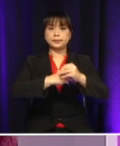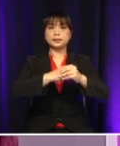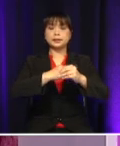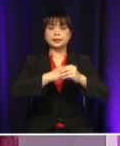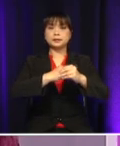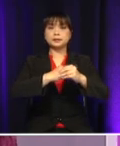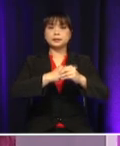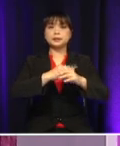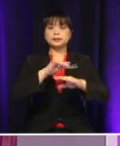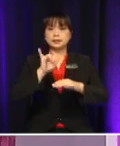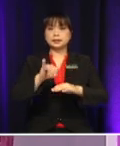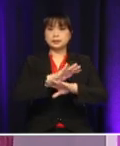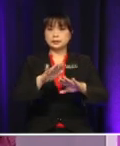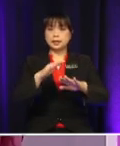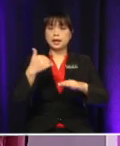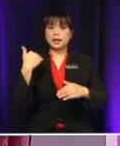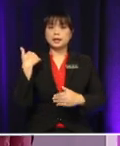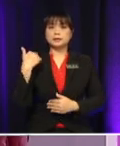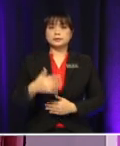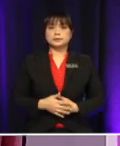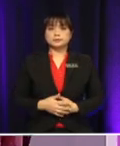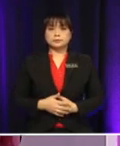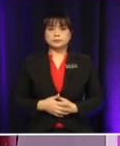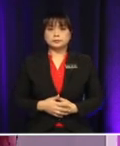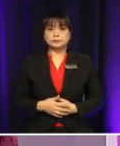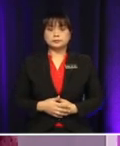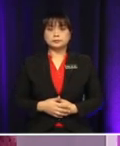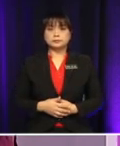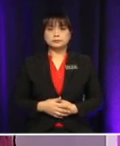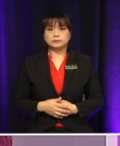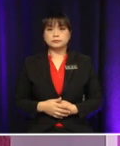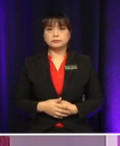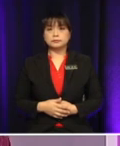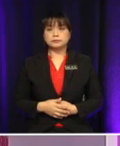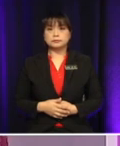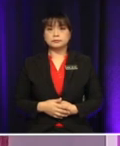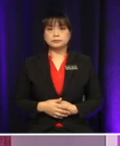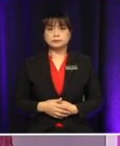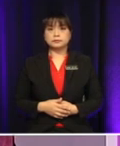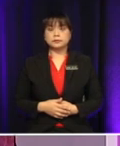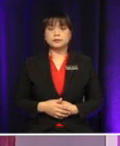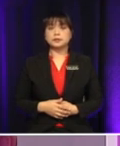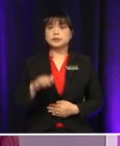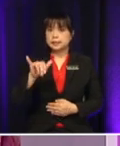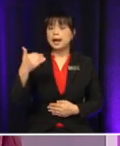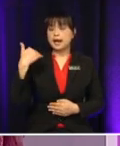Sorry tidak mempunyai Membran adalah prokariot bermaksud Dia mempunyai membran